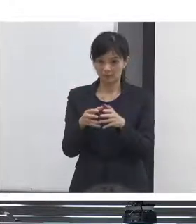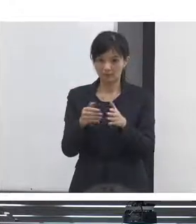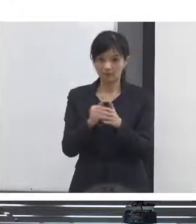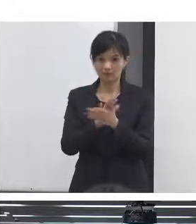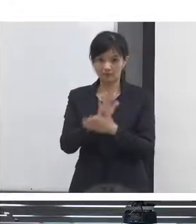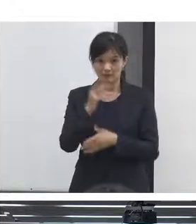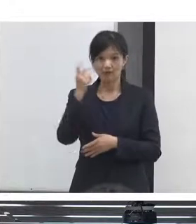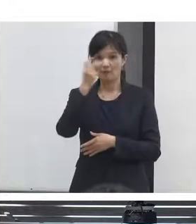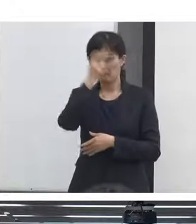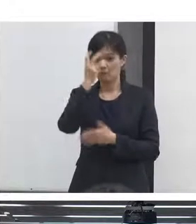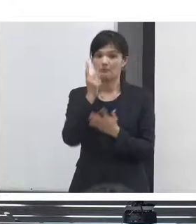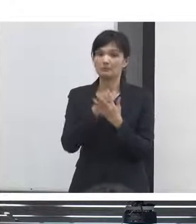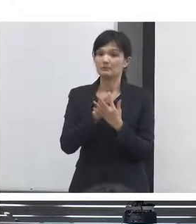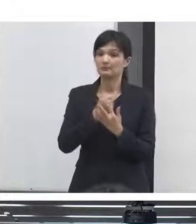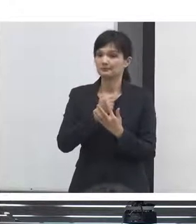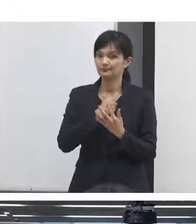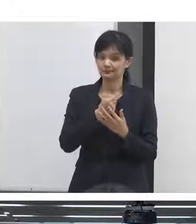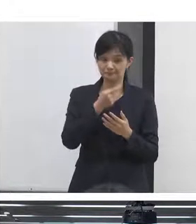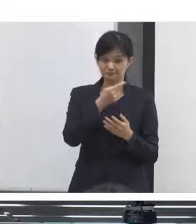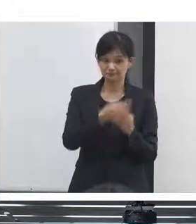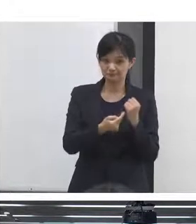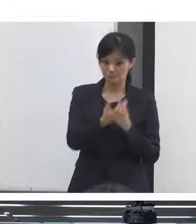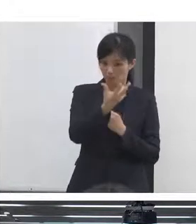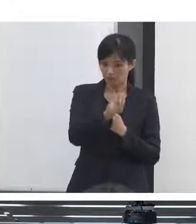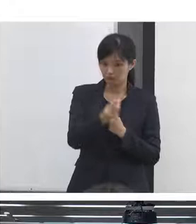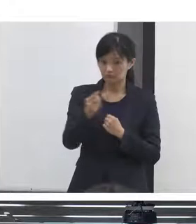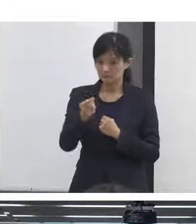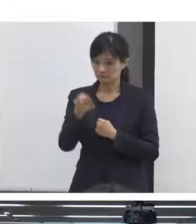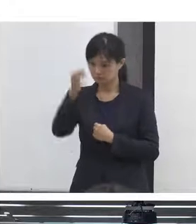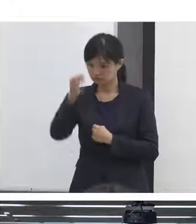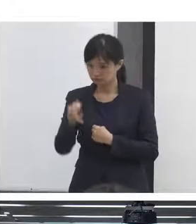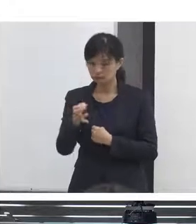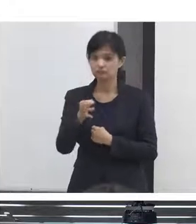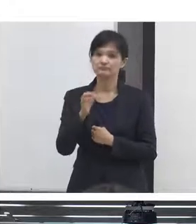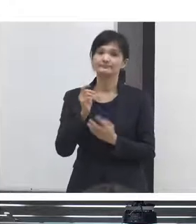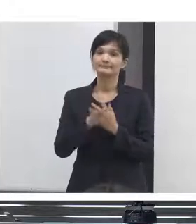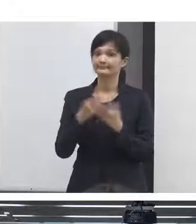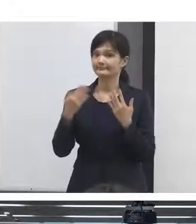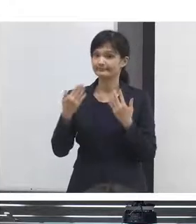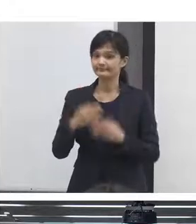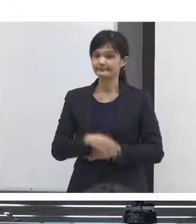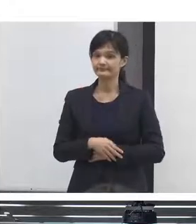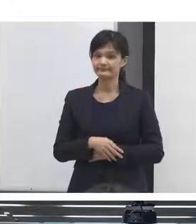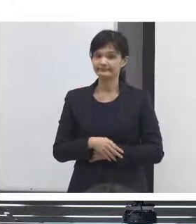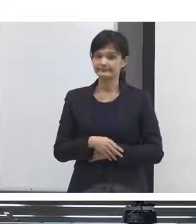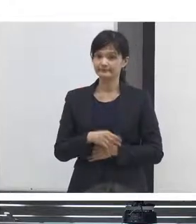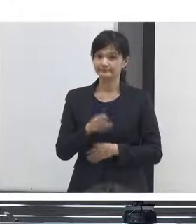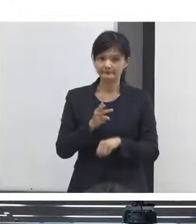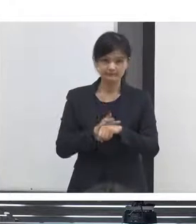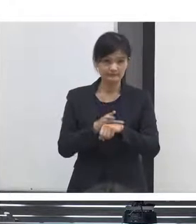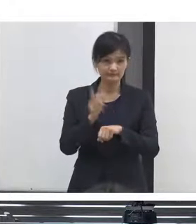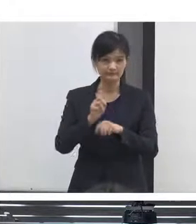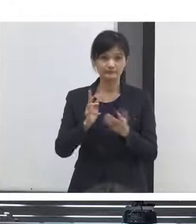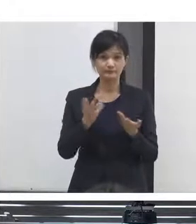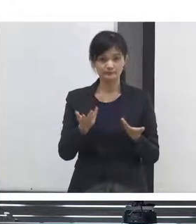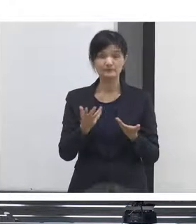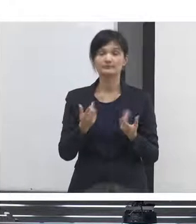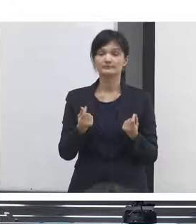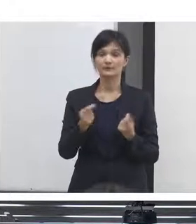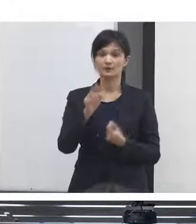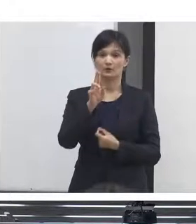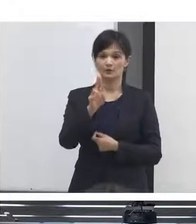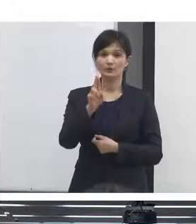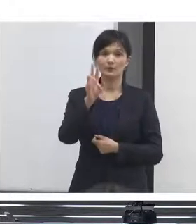的产量大概是多少、哦、那同样的呢，我们的连接方式呢，应该还是一样，就是透过 URL 方式